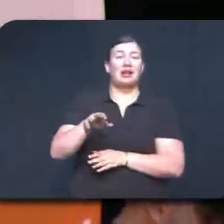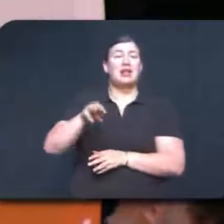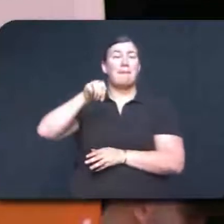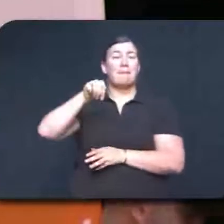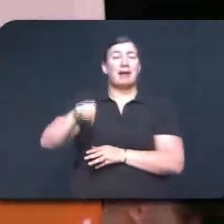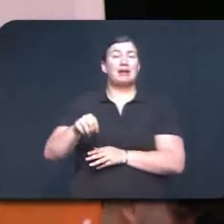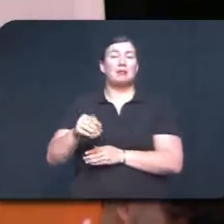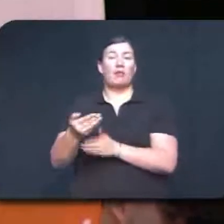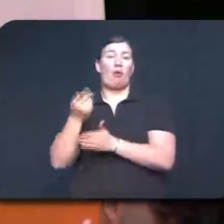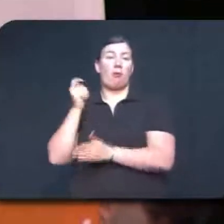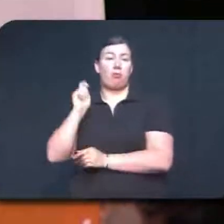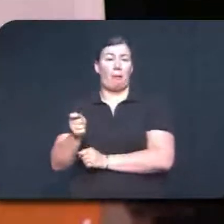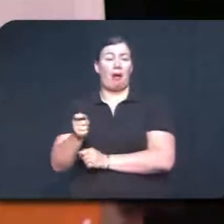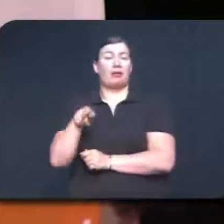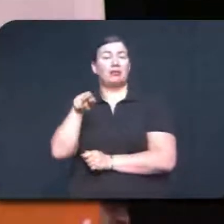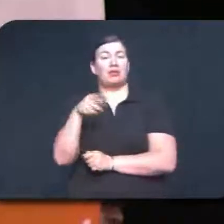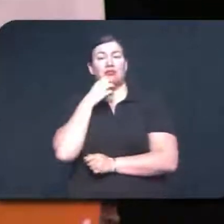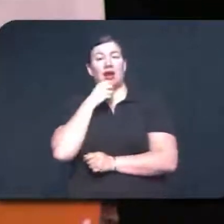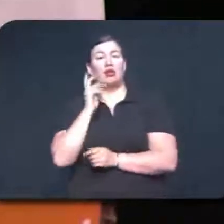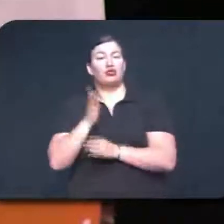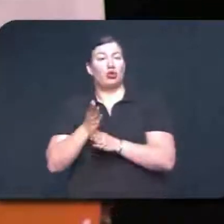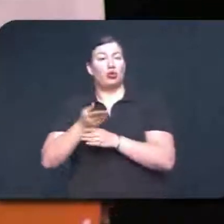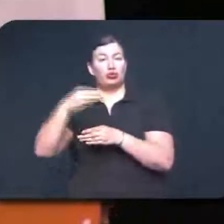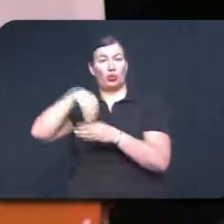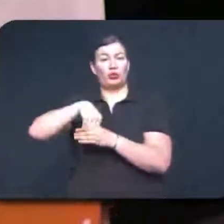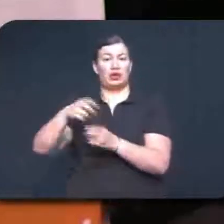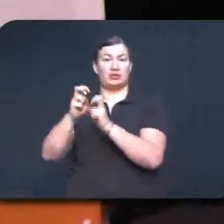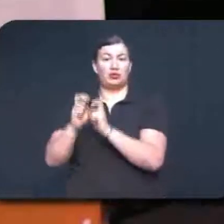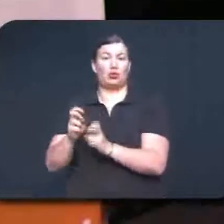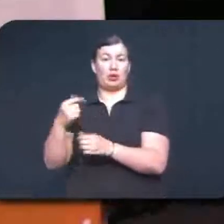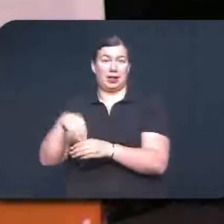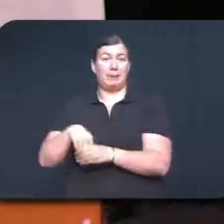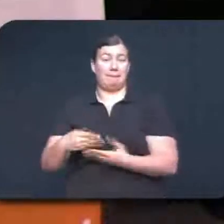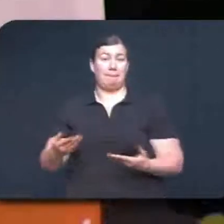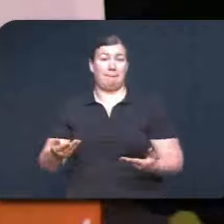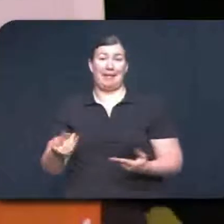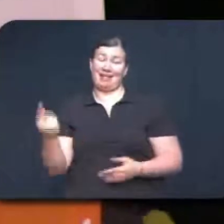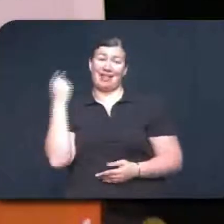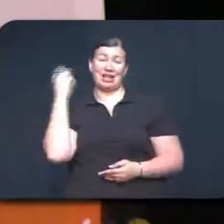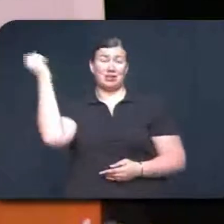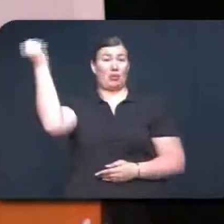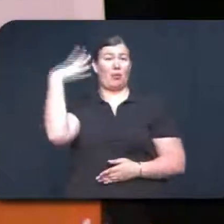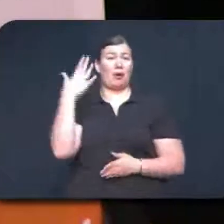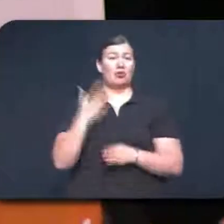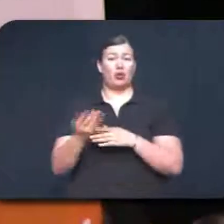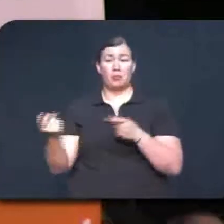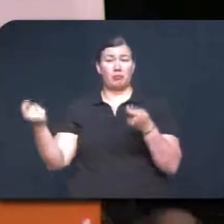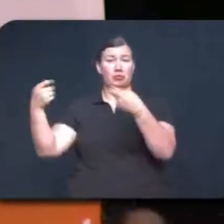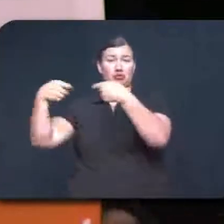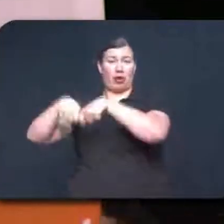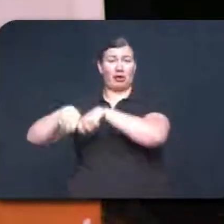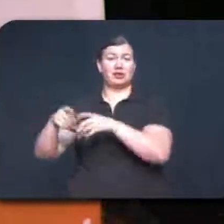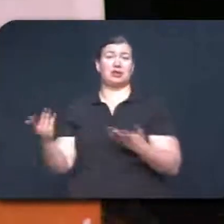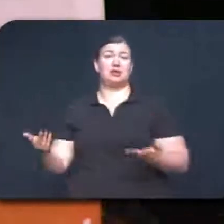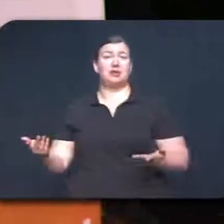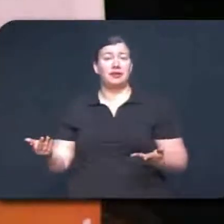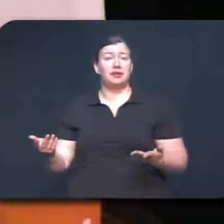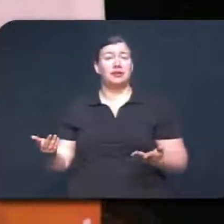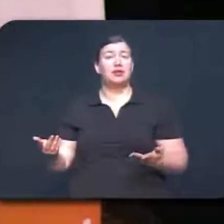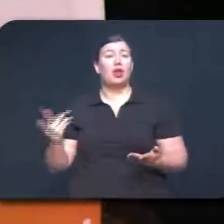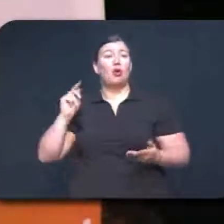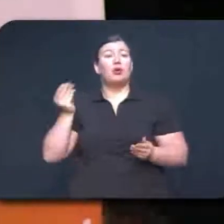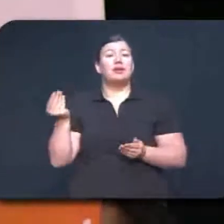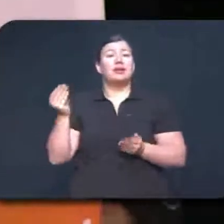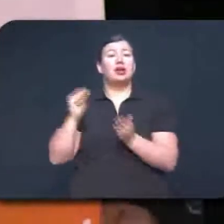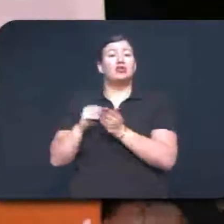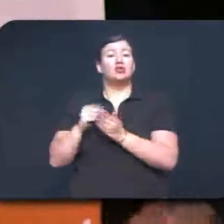wie diesen satzungsantrag Änderungsantrag 27 haben wir im letzten Sommer beschlossen und wir haben danach eine Geo